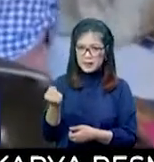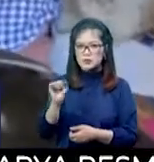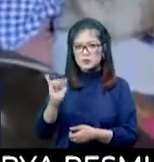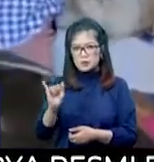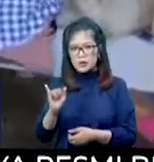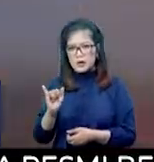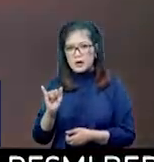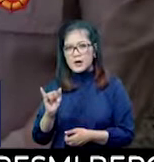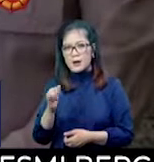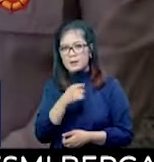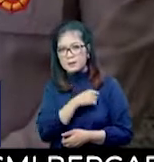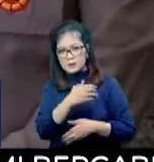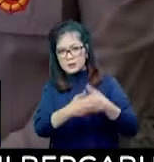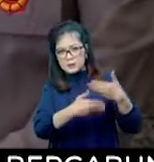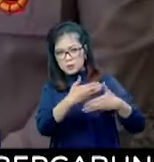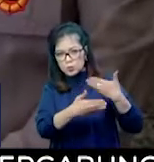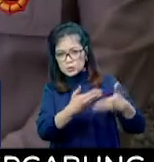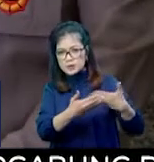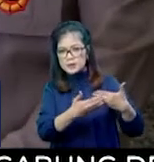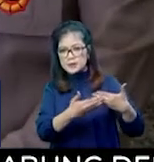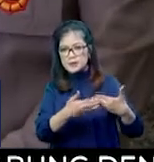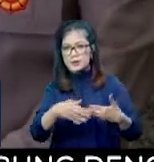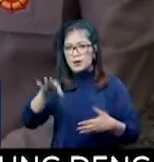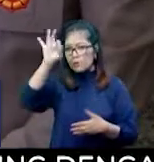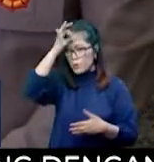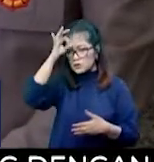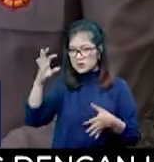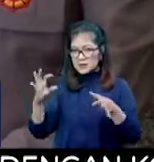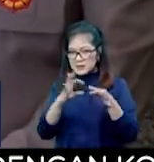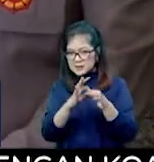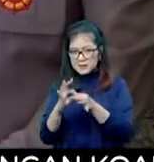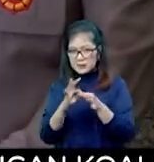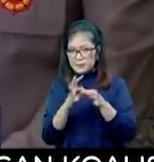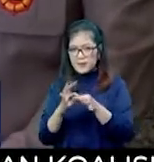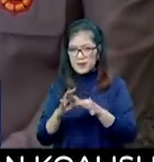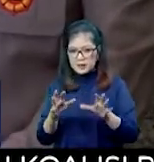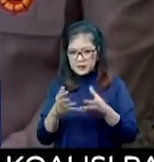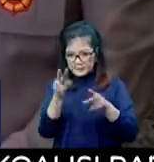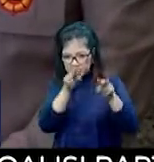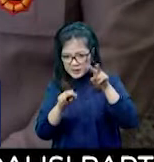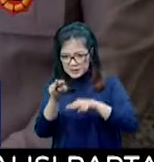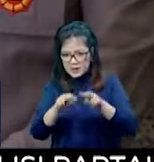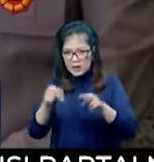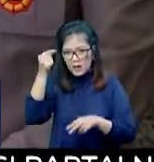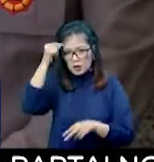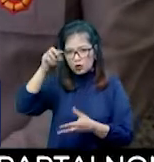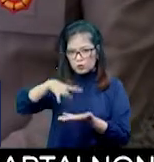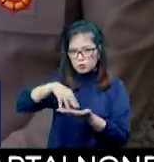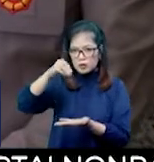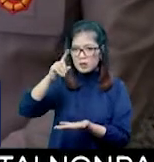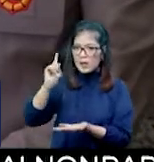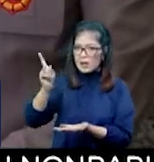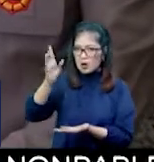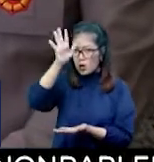khusus. Dan di kantor pusat, kita tempatkan personel